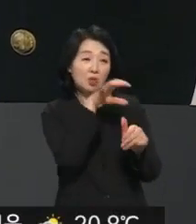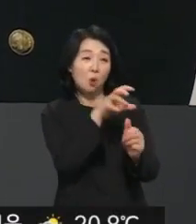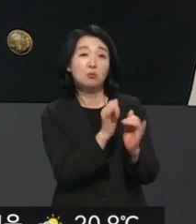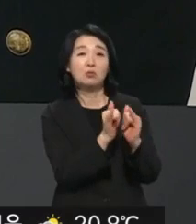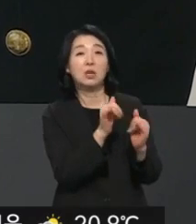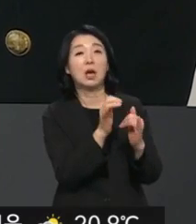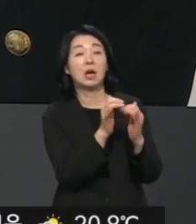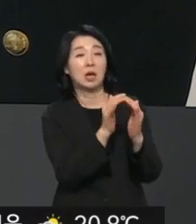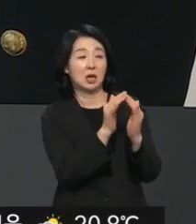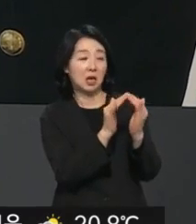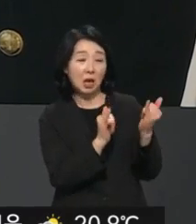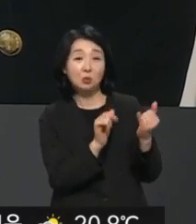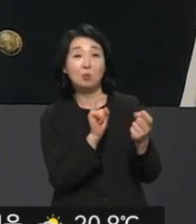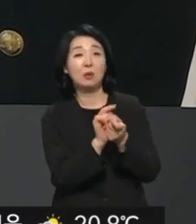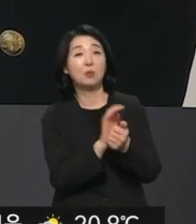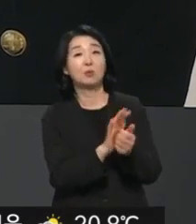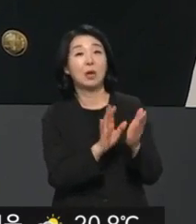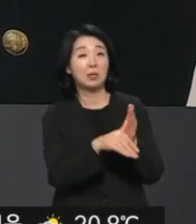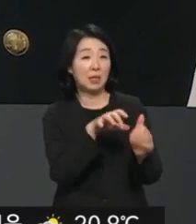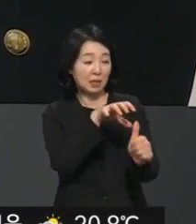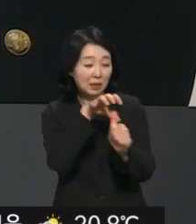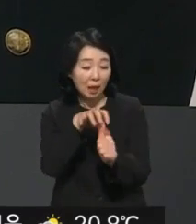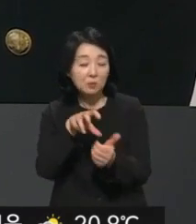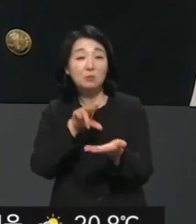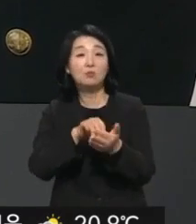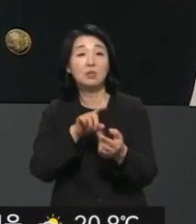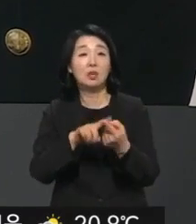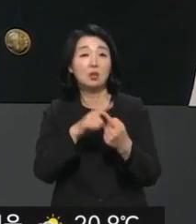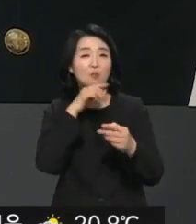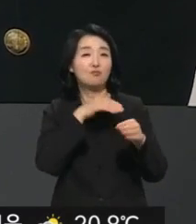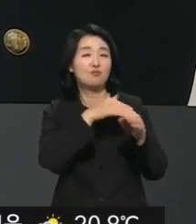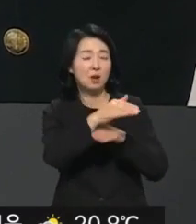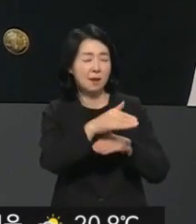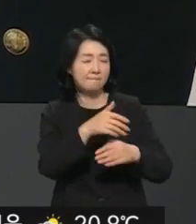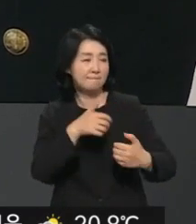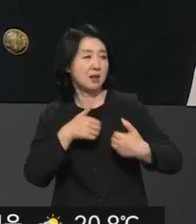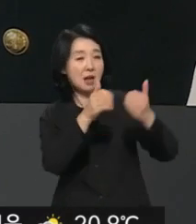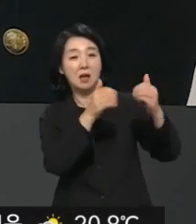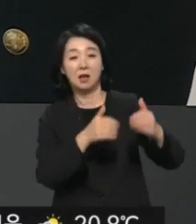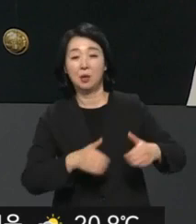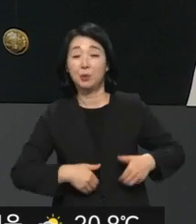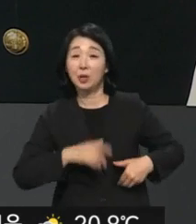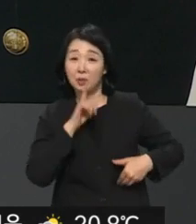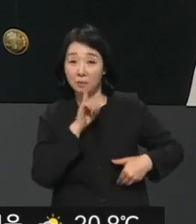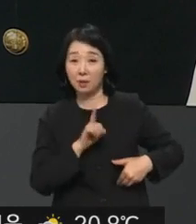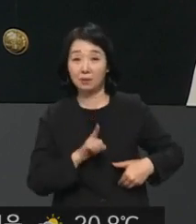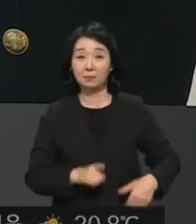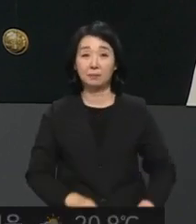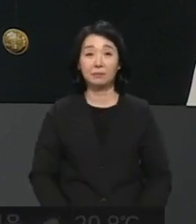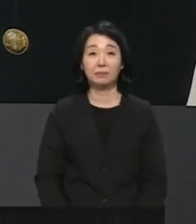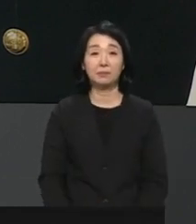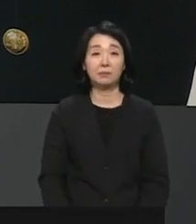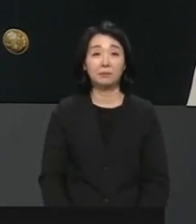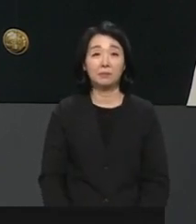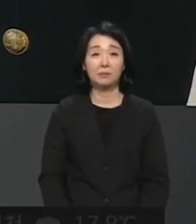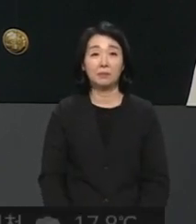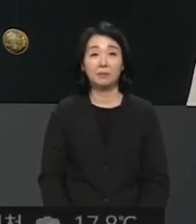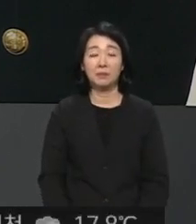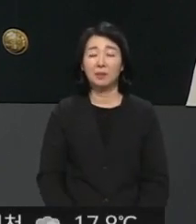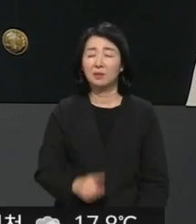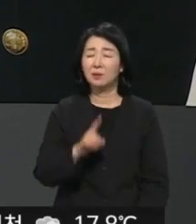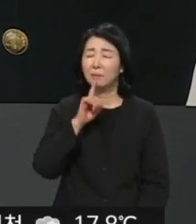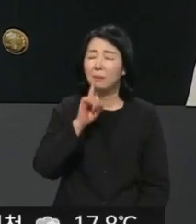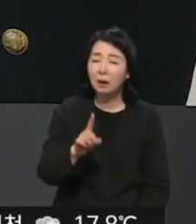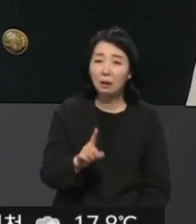만나 위로하는 자리에선 납치 문제에 대해서는 북한에 강하게 해야 한다 이런 말도 했다고 대통령실은 전했는데요. 이런